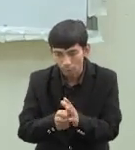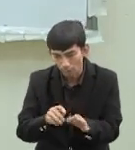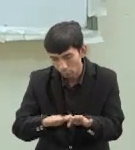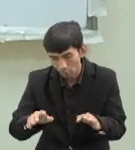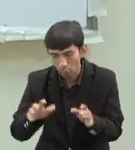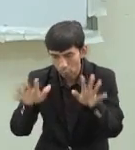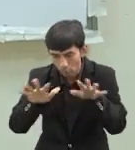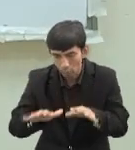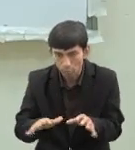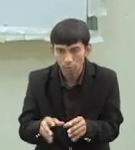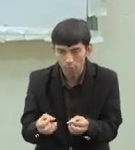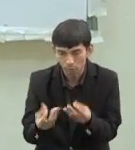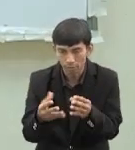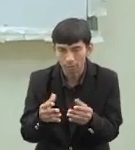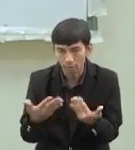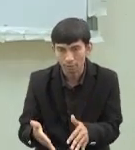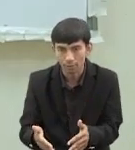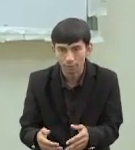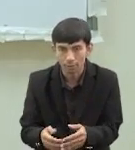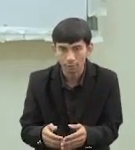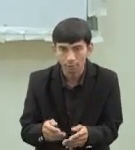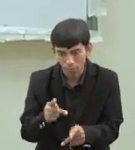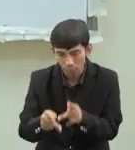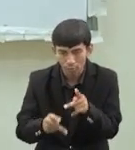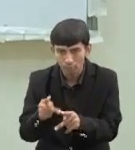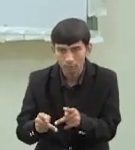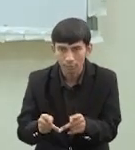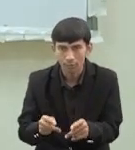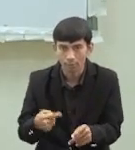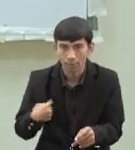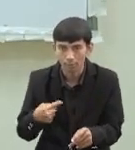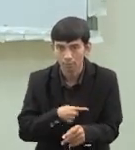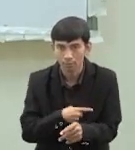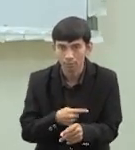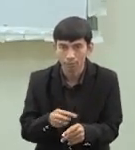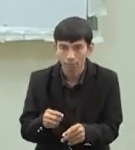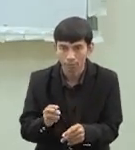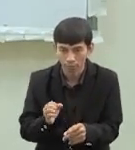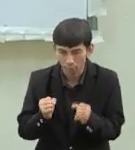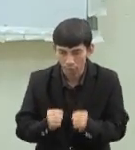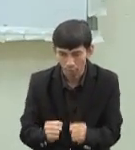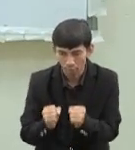chôm hời. Bỏ chia dương ơi trớ mình nìa.